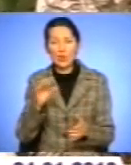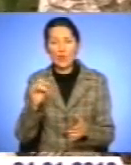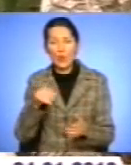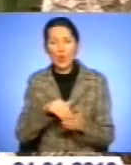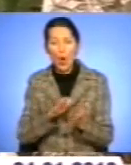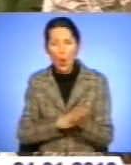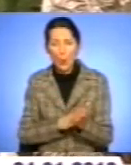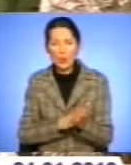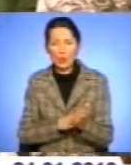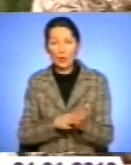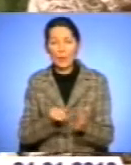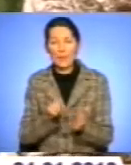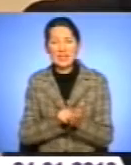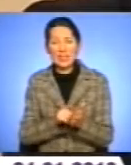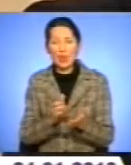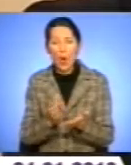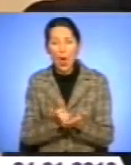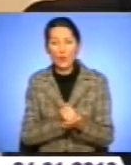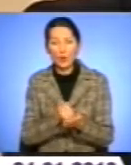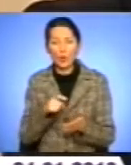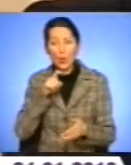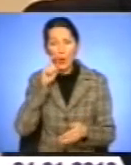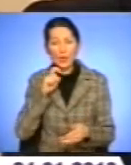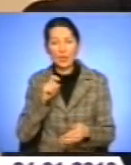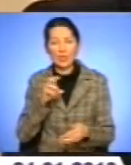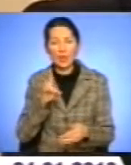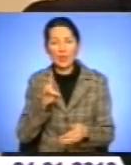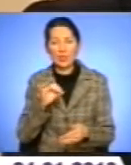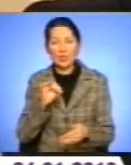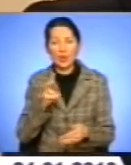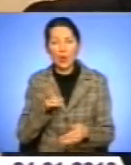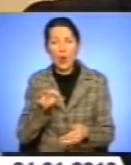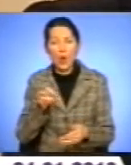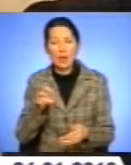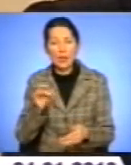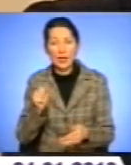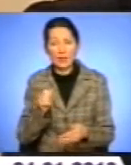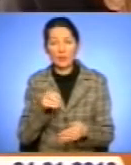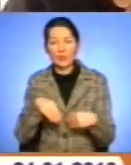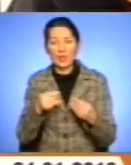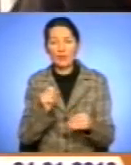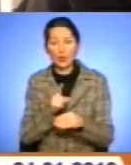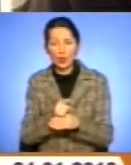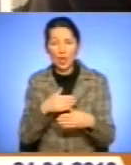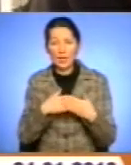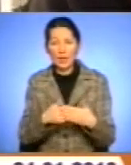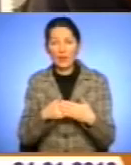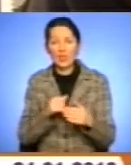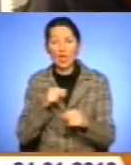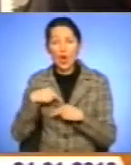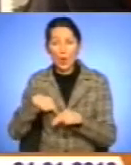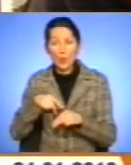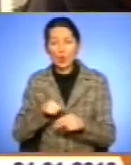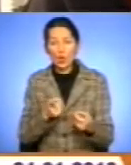заслуги органів Пенсійного фонду області, де ми спільно з вами працюємо. У роботі колегії взяв участь директор